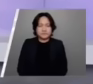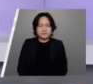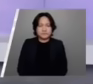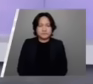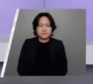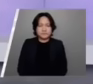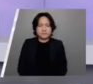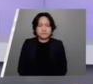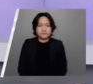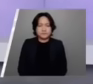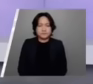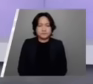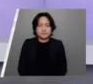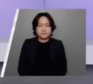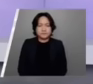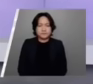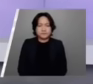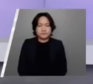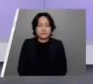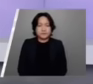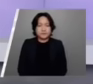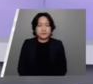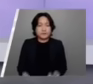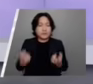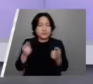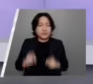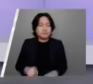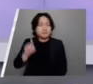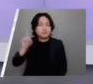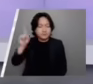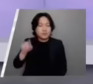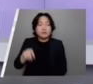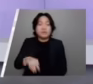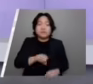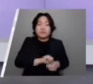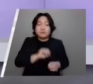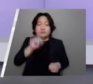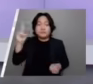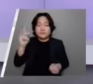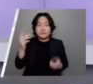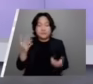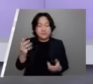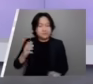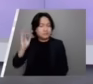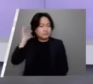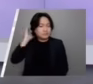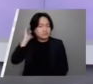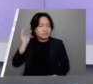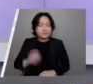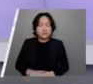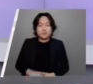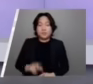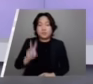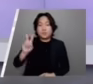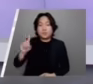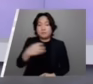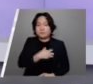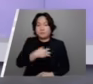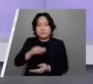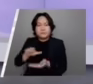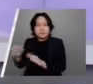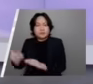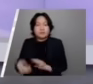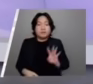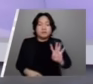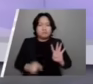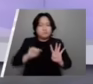Maui po sa Barilan ang bypass operation sa Sultan Pudarat, Maguindanao del Norte. At 2 pulis ang patay habang 4 ang nasugatan. Saksi,